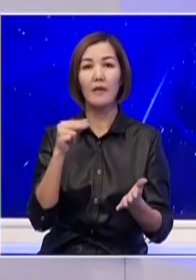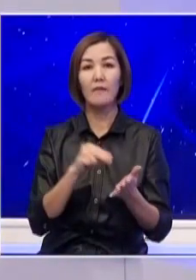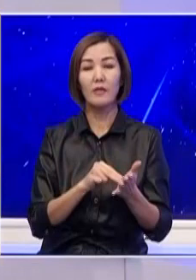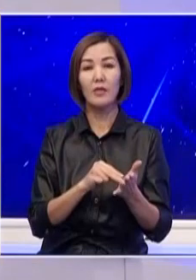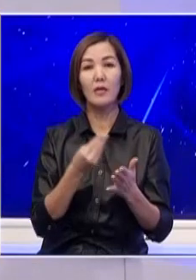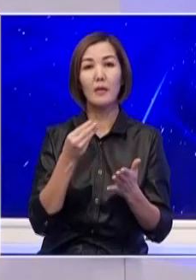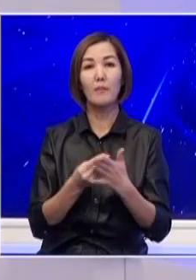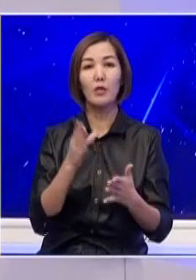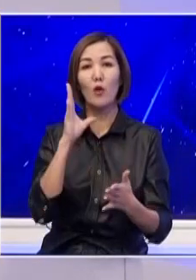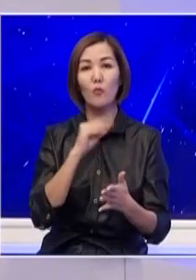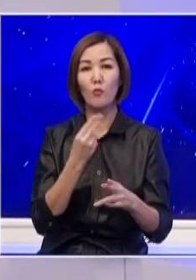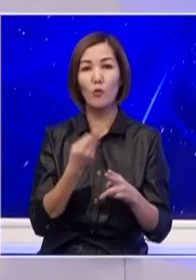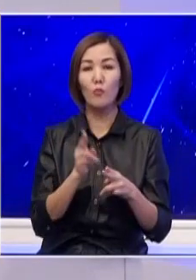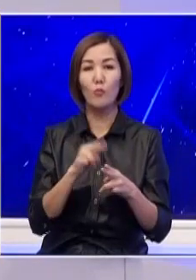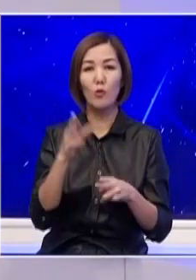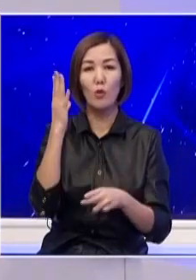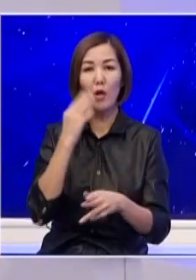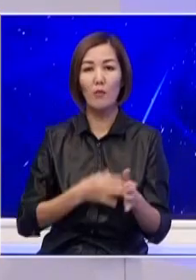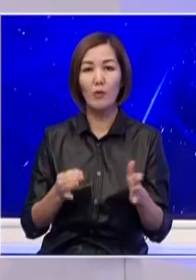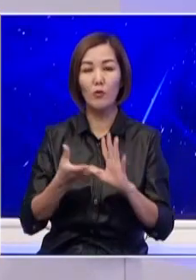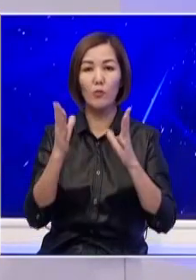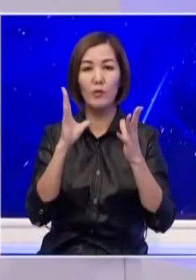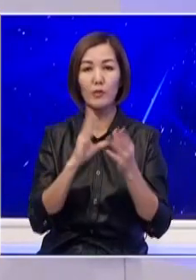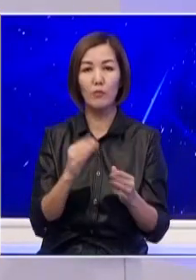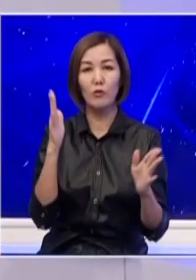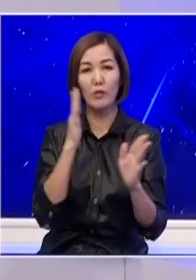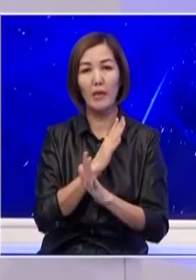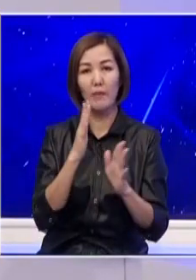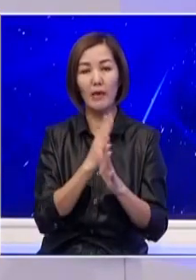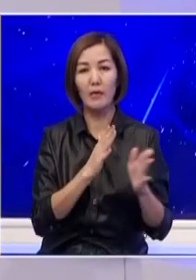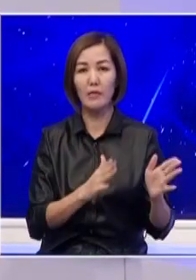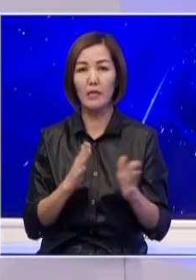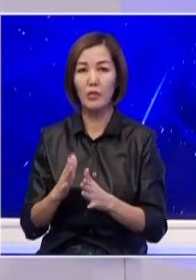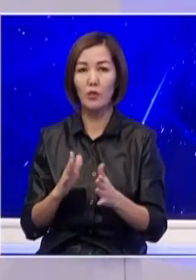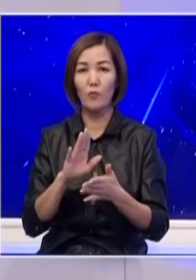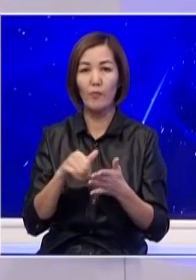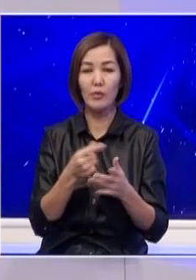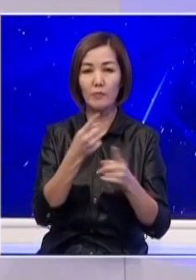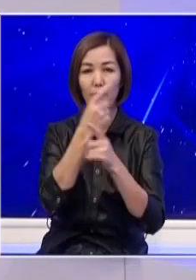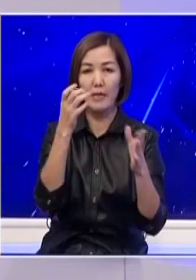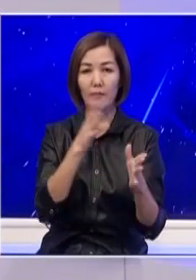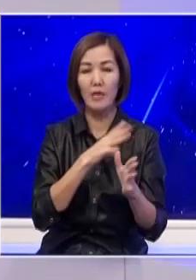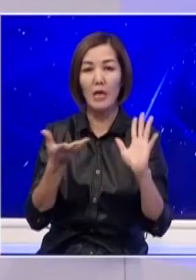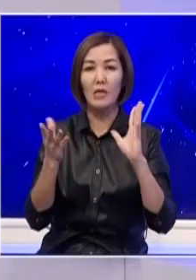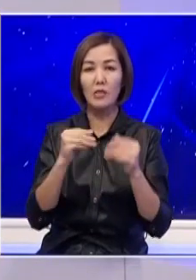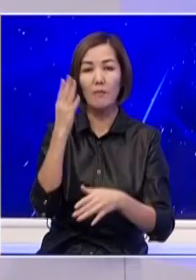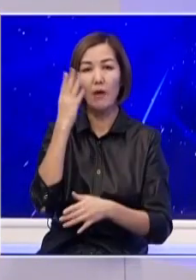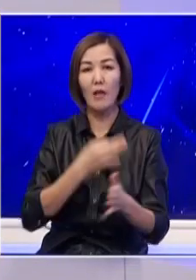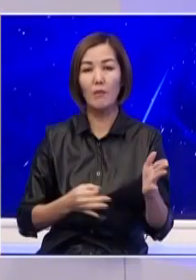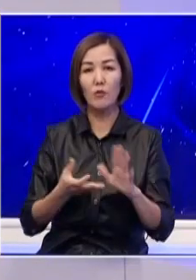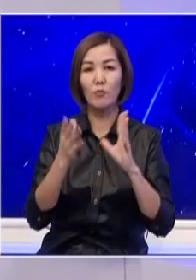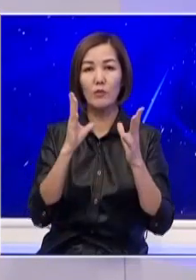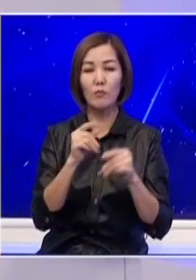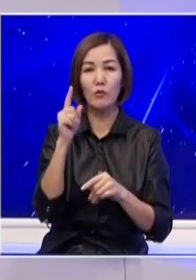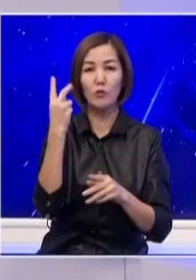Тарифтер өсуі мүмкін. Бұл жөнінде Алматы облысы бойынша табиғи монополияларды реттеу департаментінің басшысы мәлімдеді. Жалпы Алматы облысы